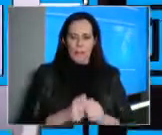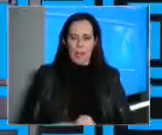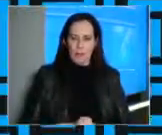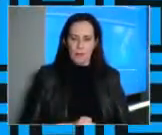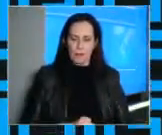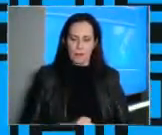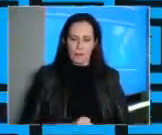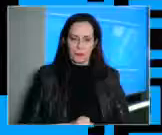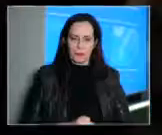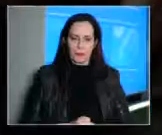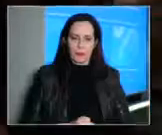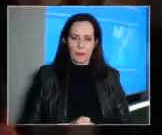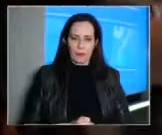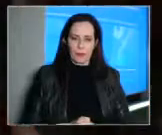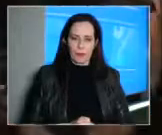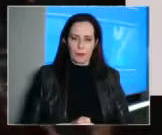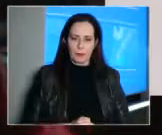société.